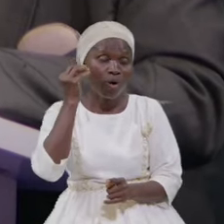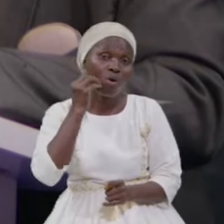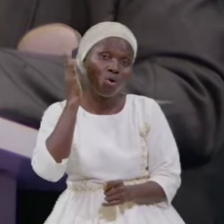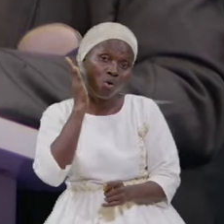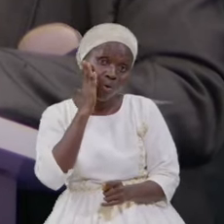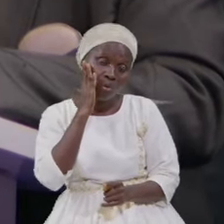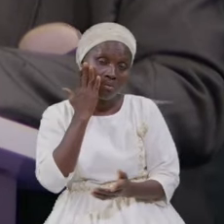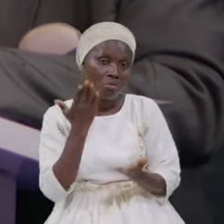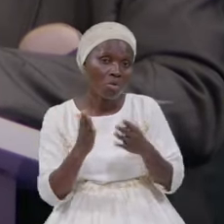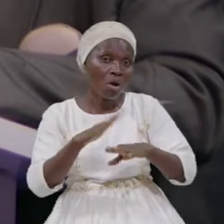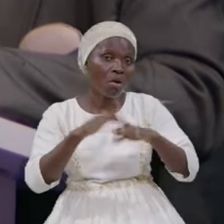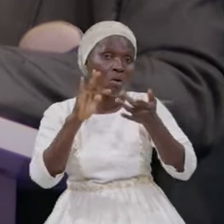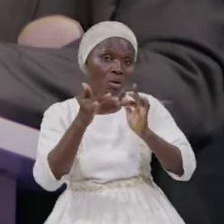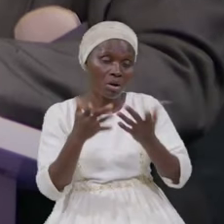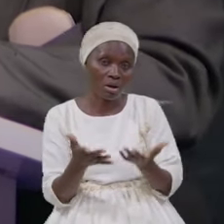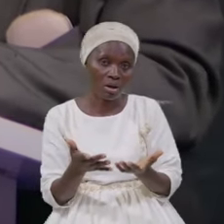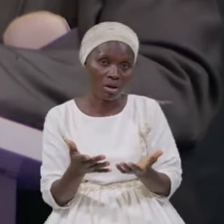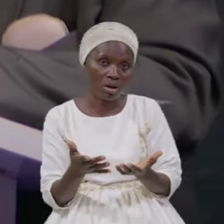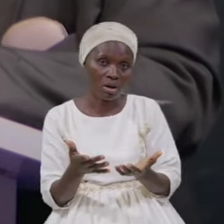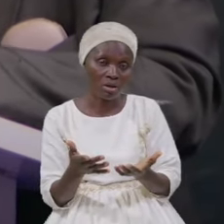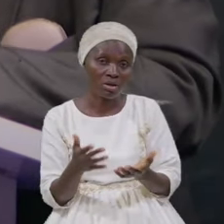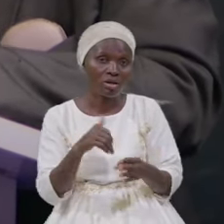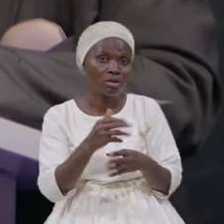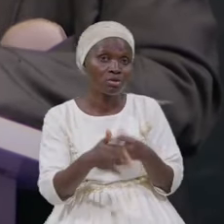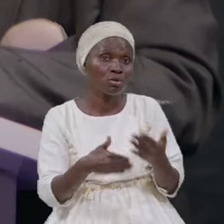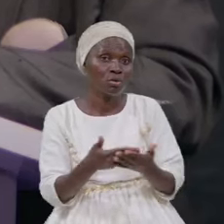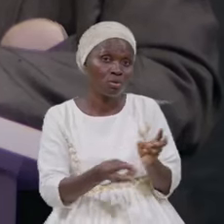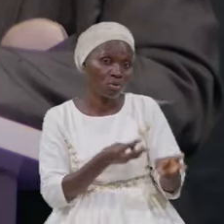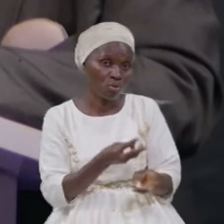n'importe où vous êtes, il y a un lien qui s'affiche.